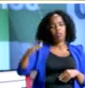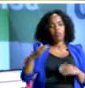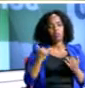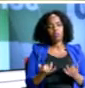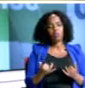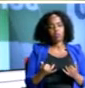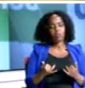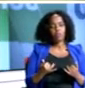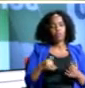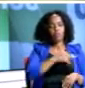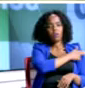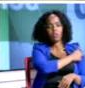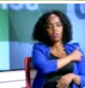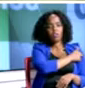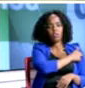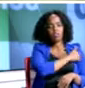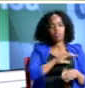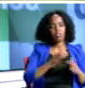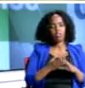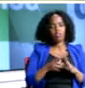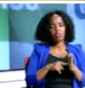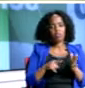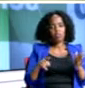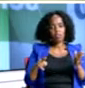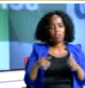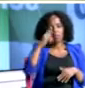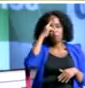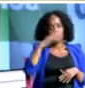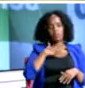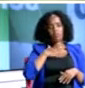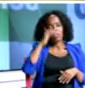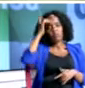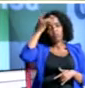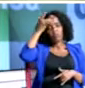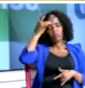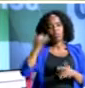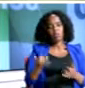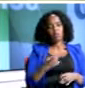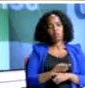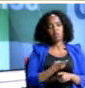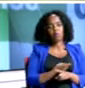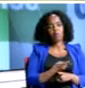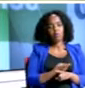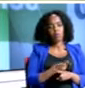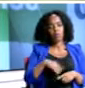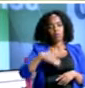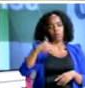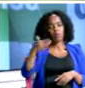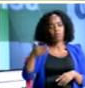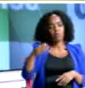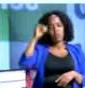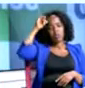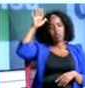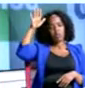Ogosun Nifayas Jerka Baritiga Dibi Kanaf Nisata Namu Jannitu Amanna Dibi Yankun Edda Umami Budde